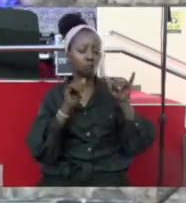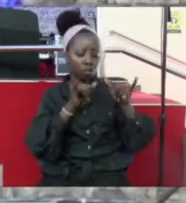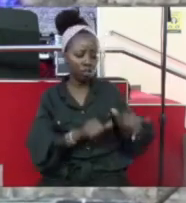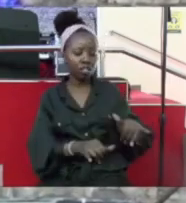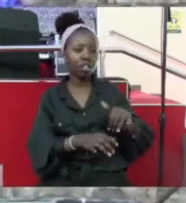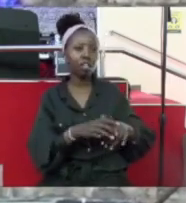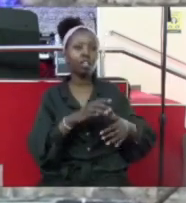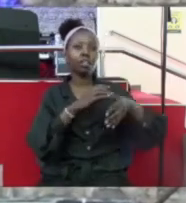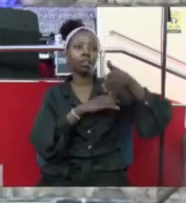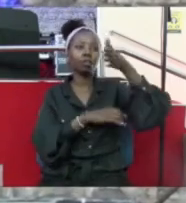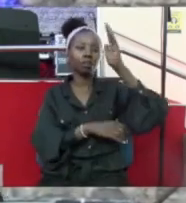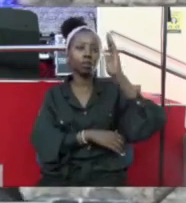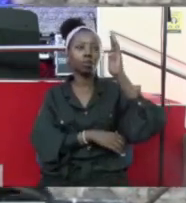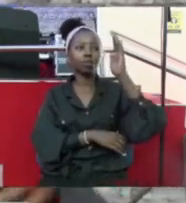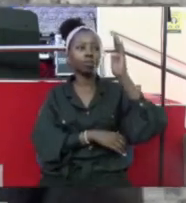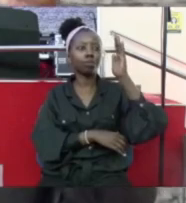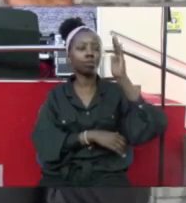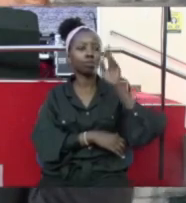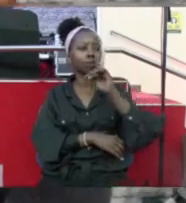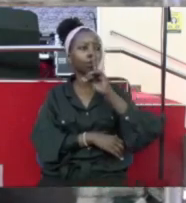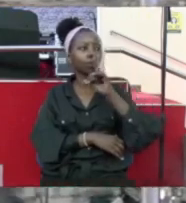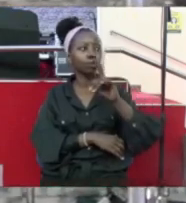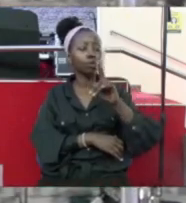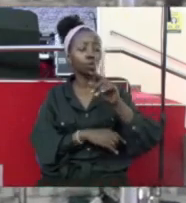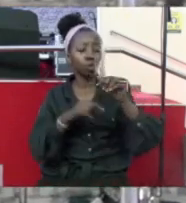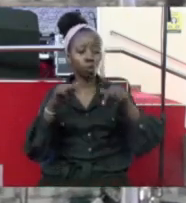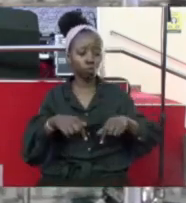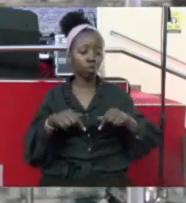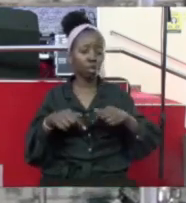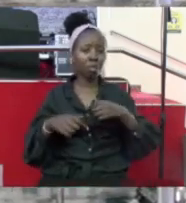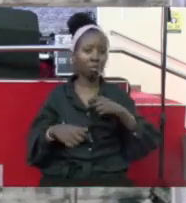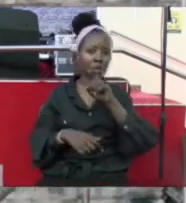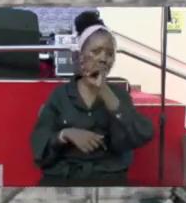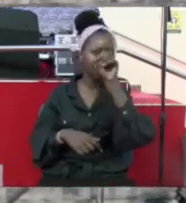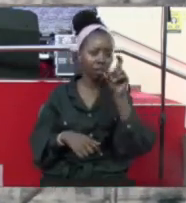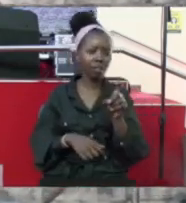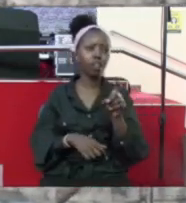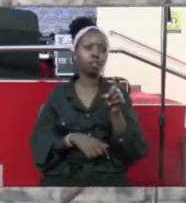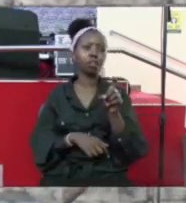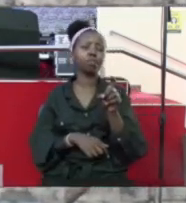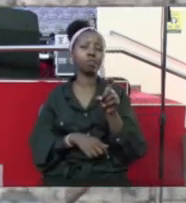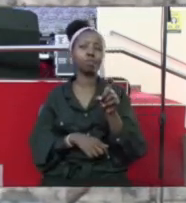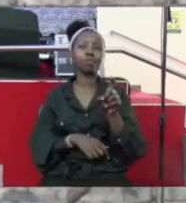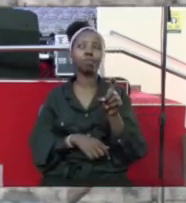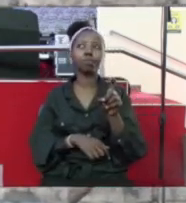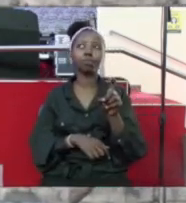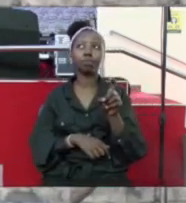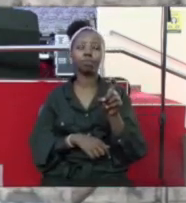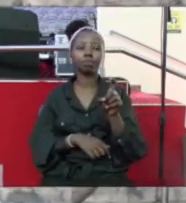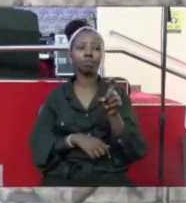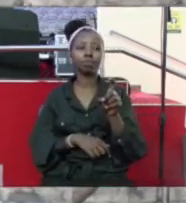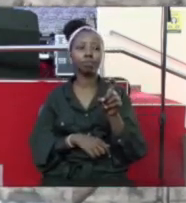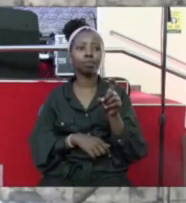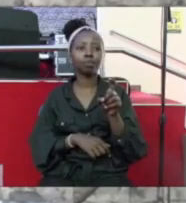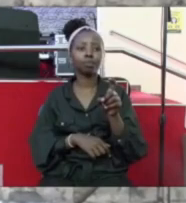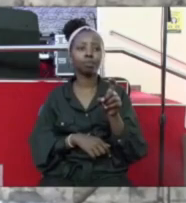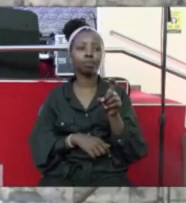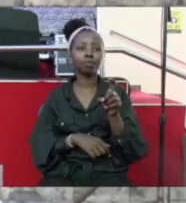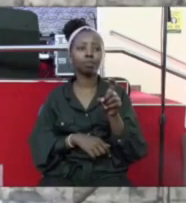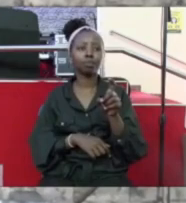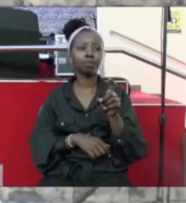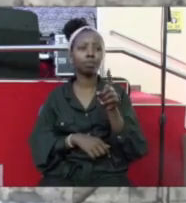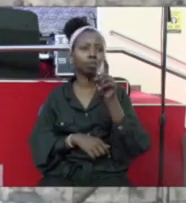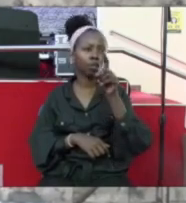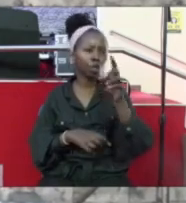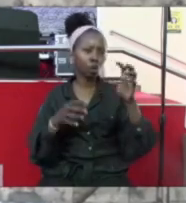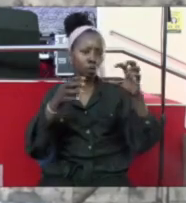licho ubaki ndani yake. So this morning I can ask you this question. Hivyo asubuhi ya leo naweza nikakuuliza hili swali. Are you